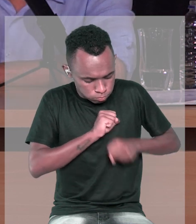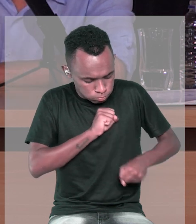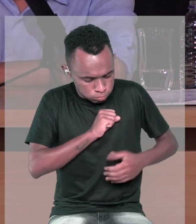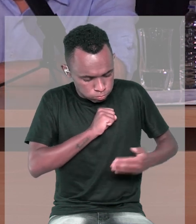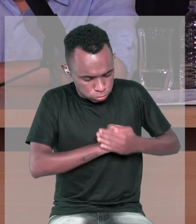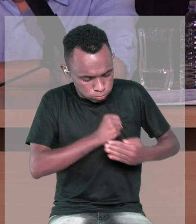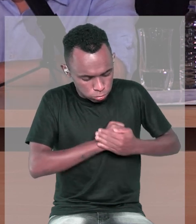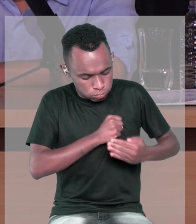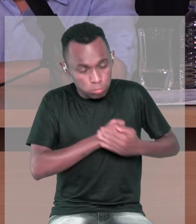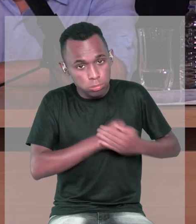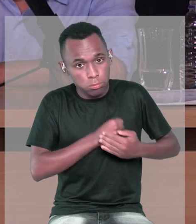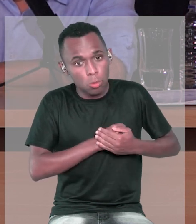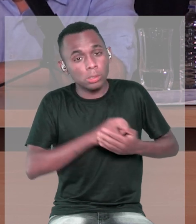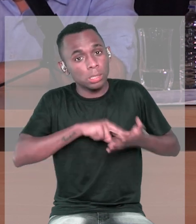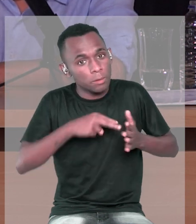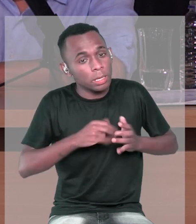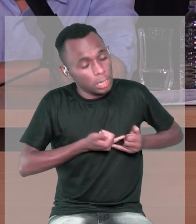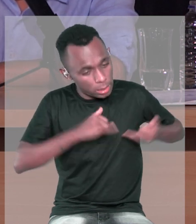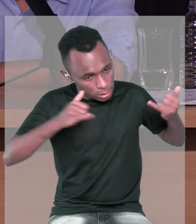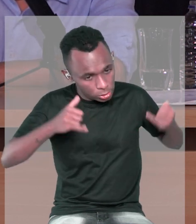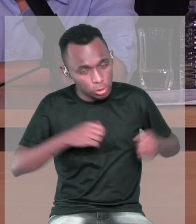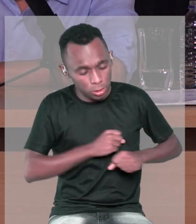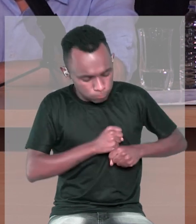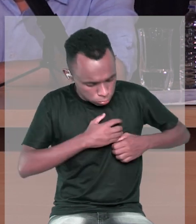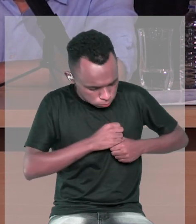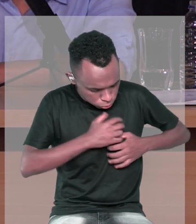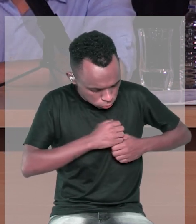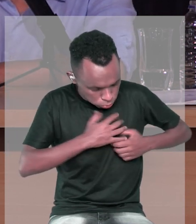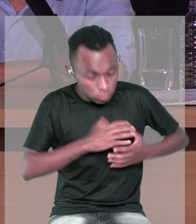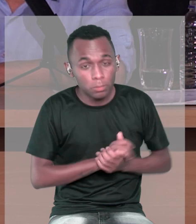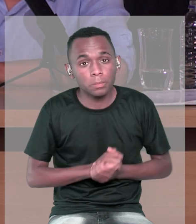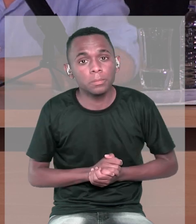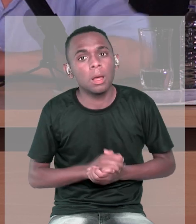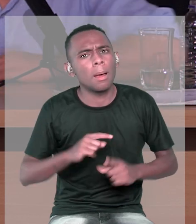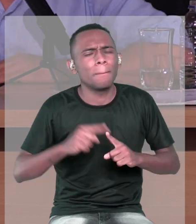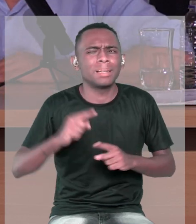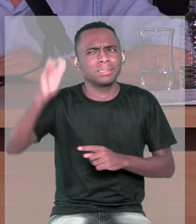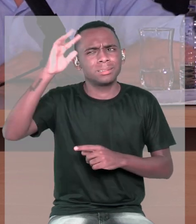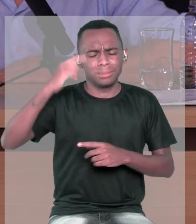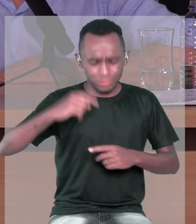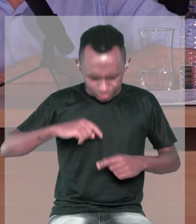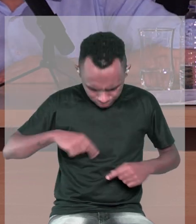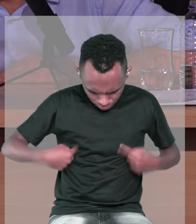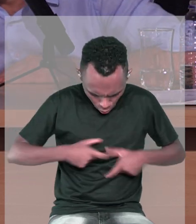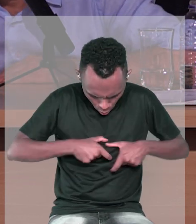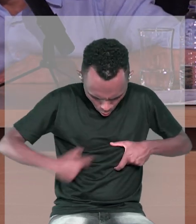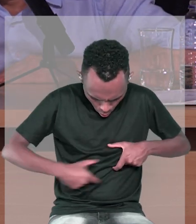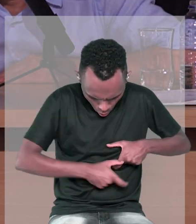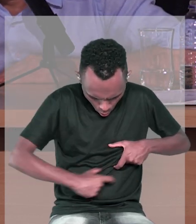l'intestin, alors là, on se disait, non, ça, c'est pas possible. Ah, Mas lá com o intestino a filosofia dizia, não, aqui não vai